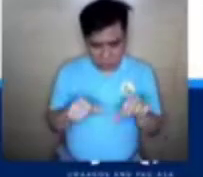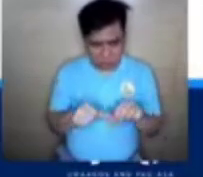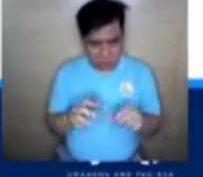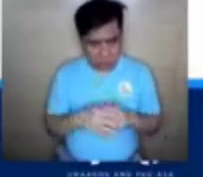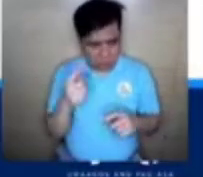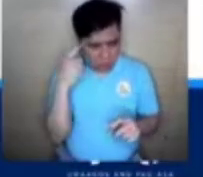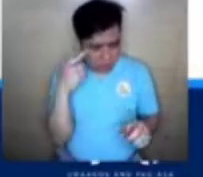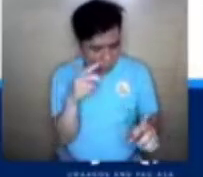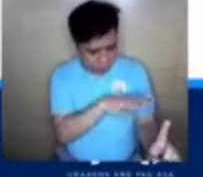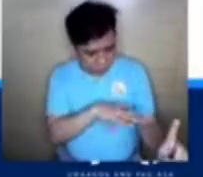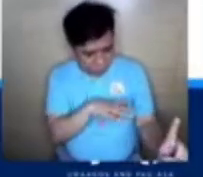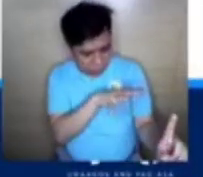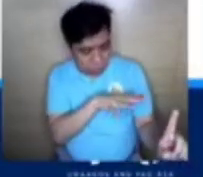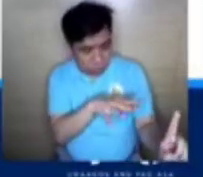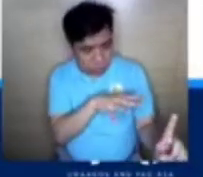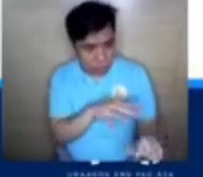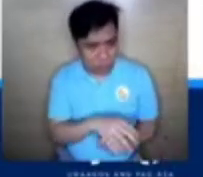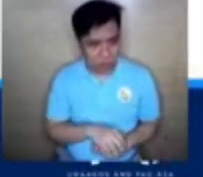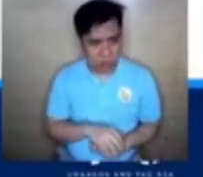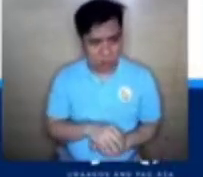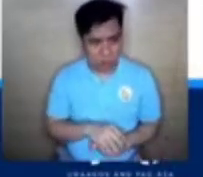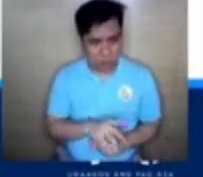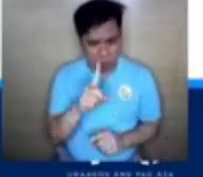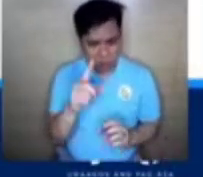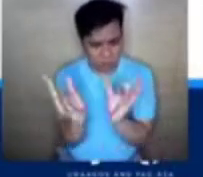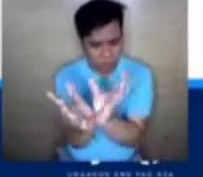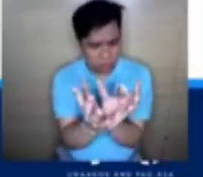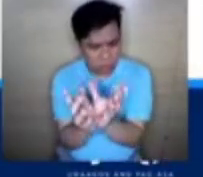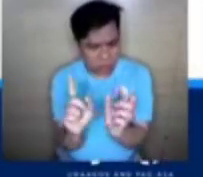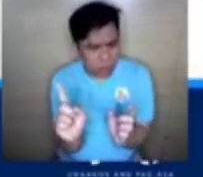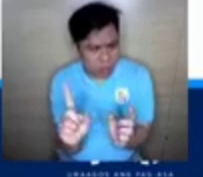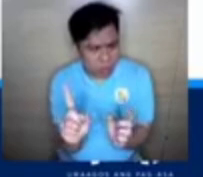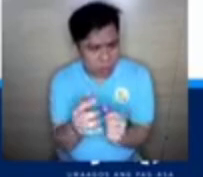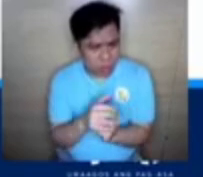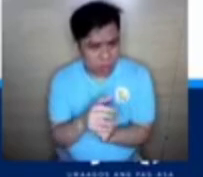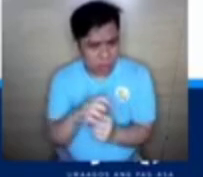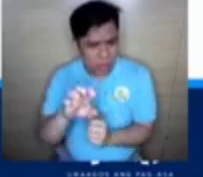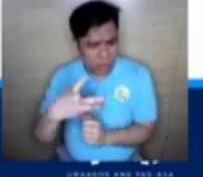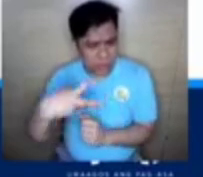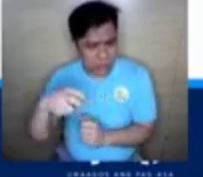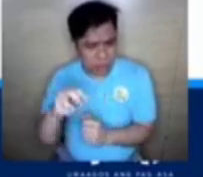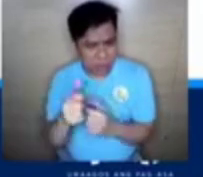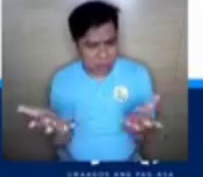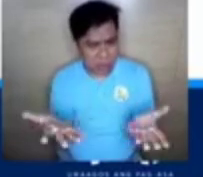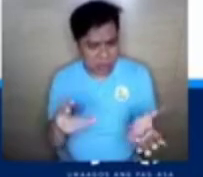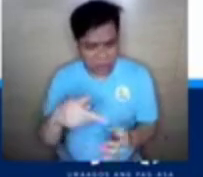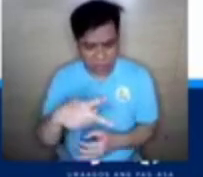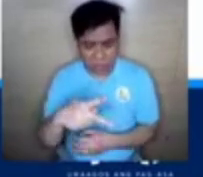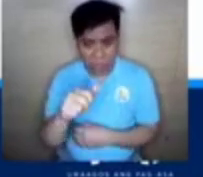CMP. Isa sa mga komunidad na ito ay ang Ismar sa Barangay Kalawaan.